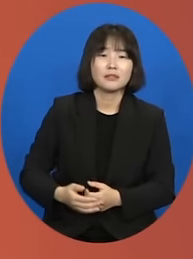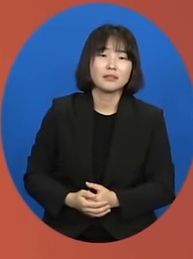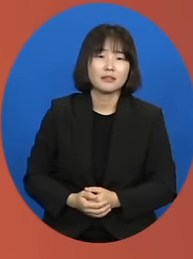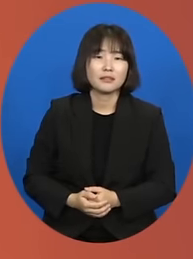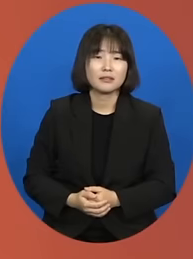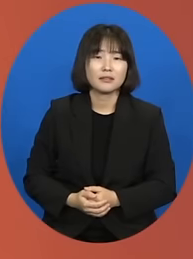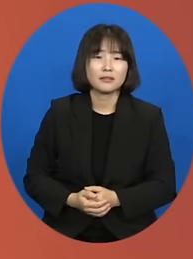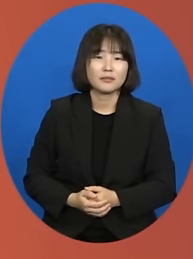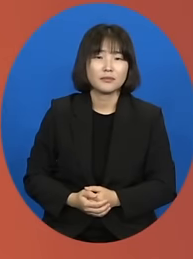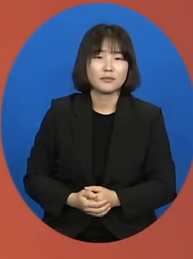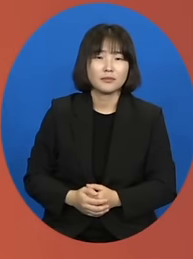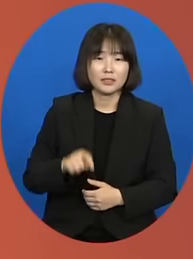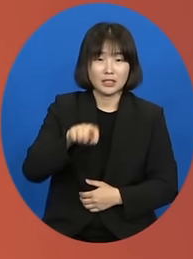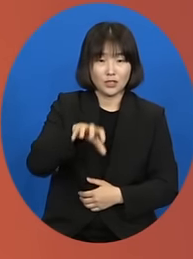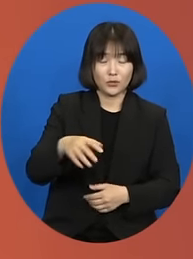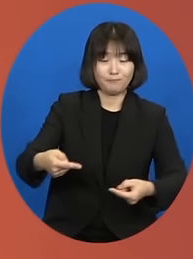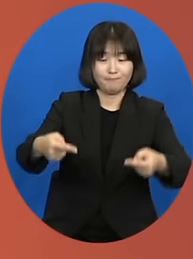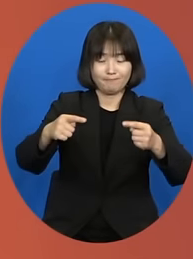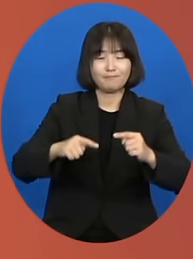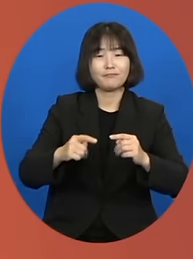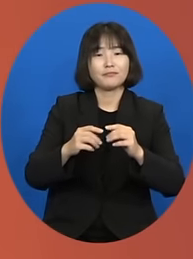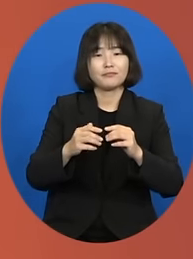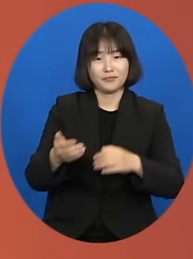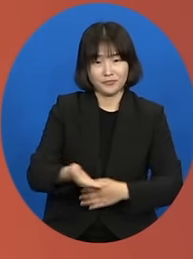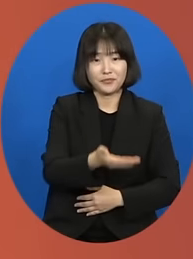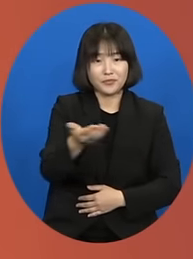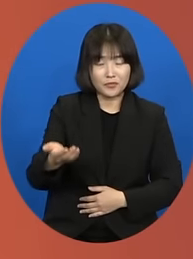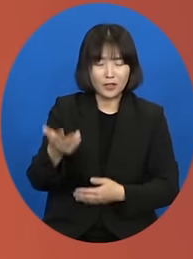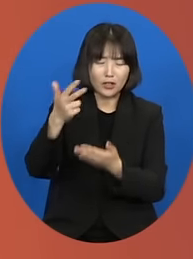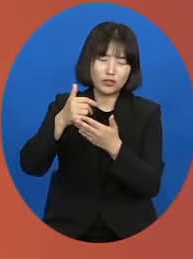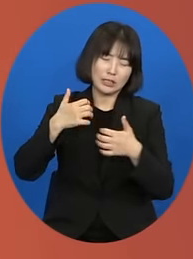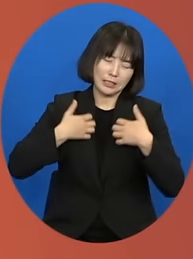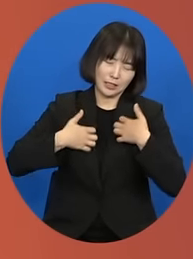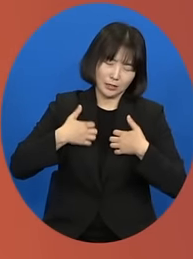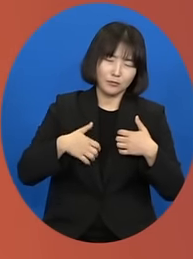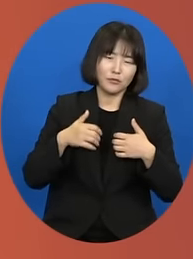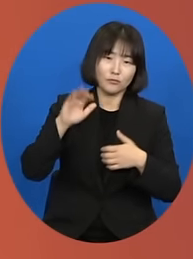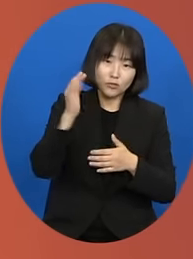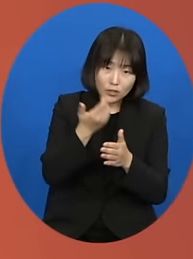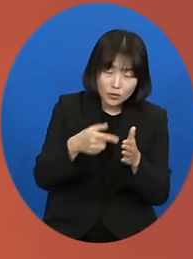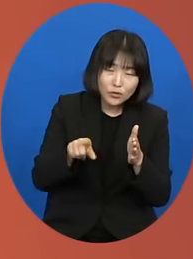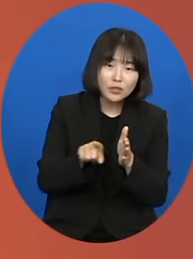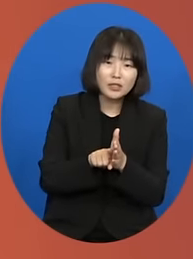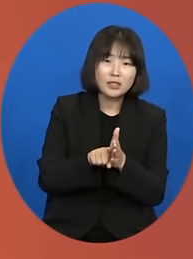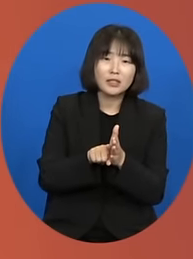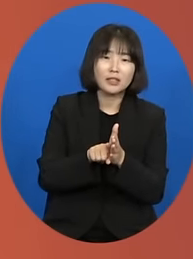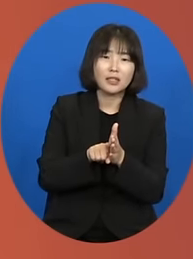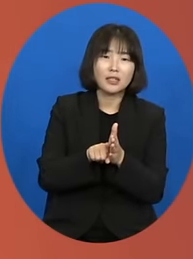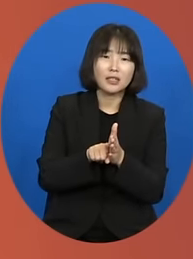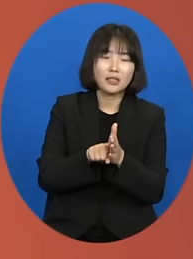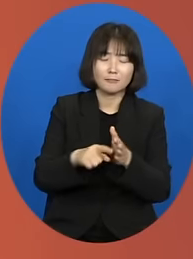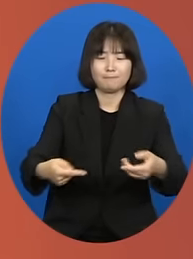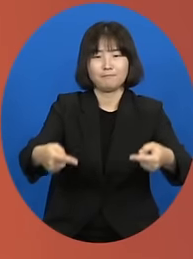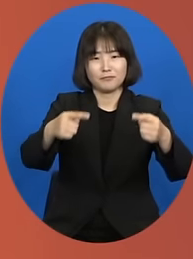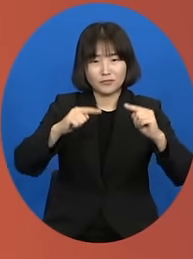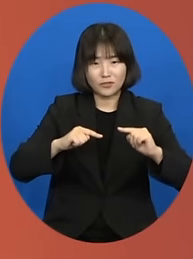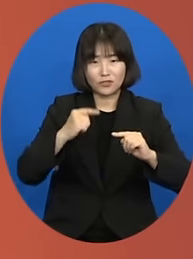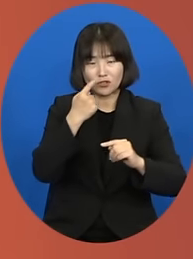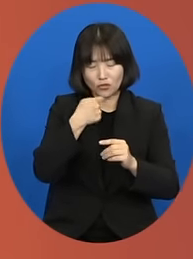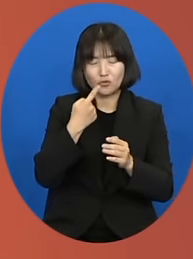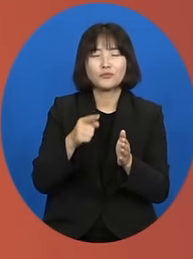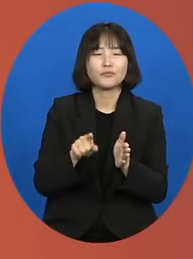저는 이 자리에 적어도 나오신 분들은 주님의 기쁨이 되기 위해서 그런 갈망함을 품고 나오셨을 줄